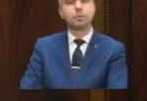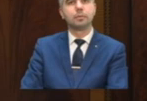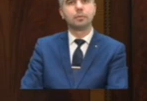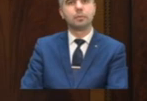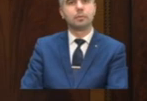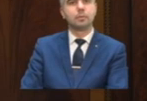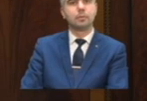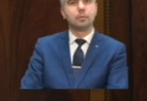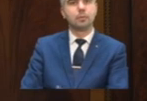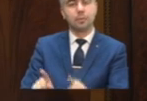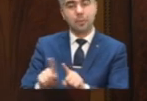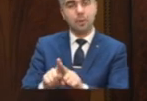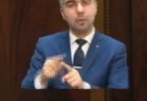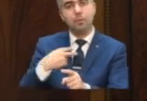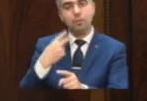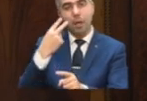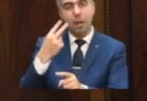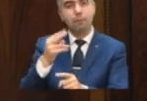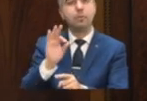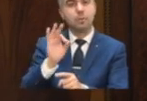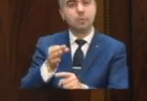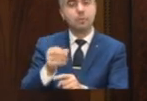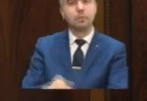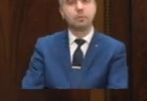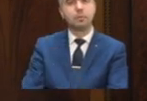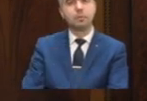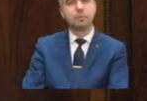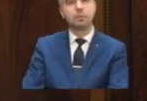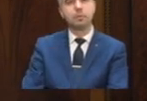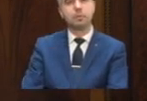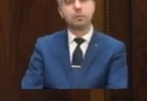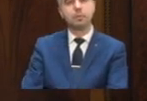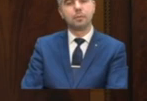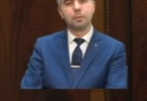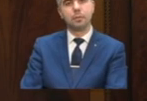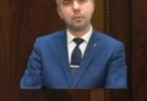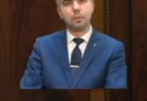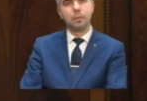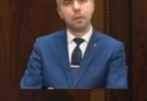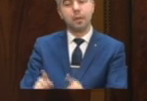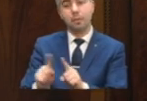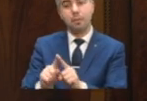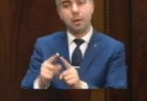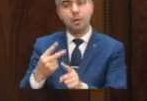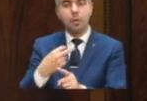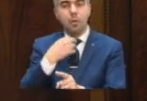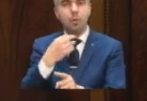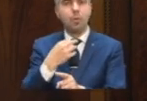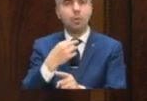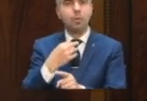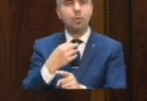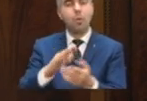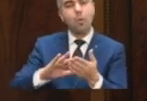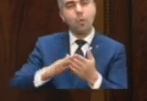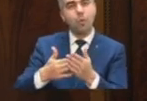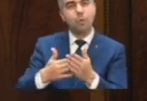الحال هاد النظرية هذه اللي هي الحقيقة نظرية خصها تكون كما كنقولوا المعالجة